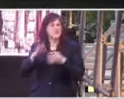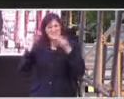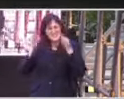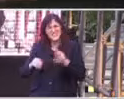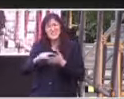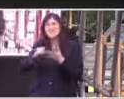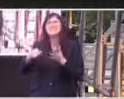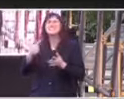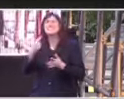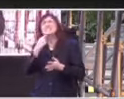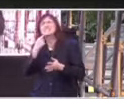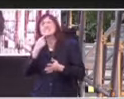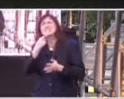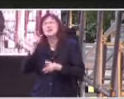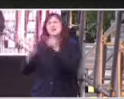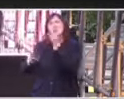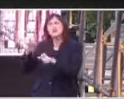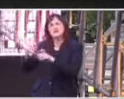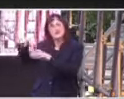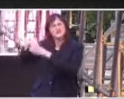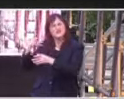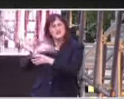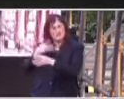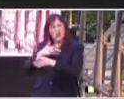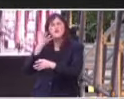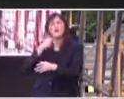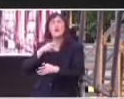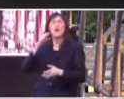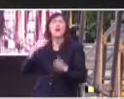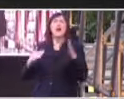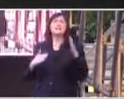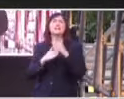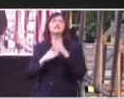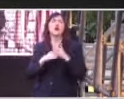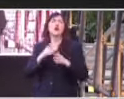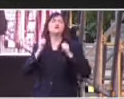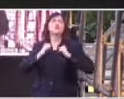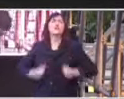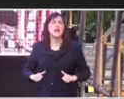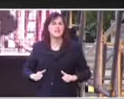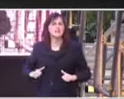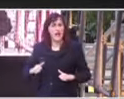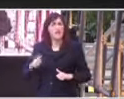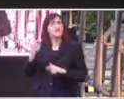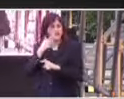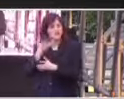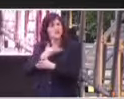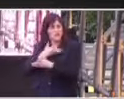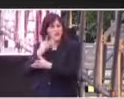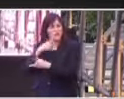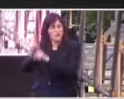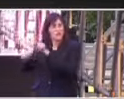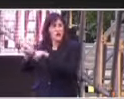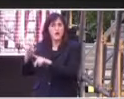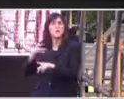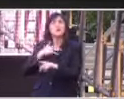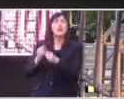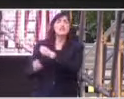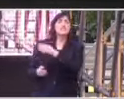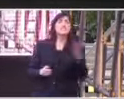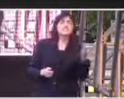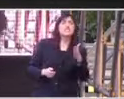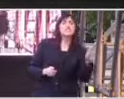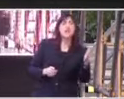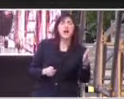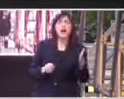il reddito di cittadinanza come la destra con Salvini poi Salvini se ne scorda ma comunque ha votato per il reddito di cittadinanza la sinistra con Di Maio tra l'altro dire